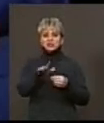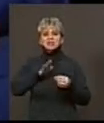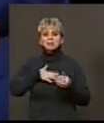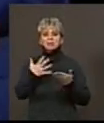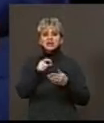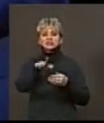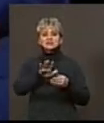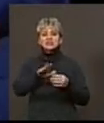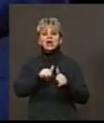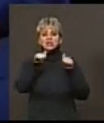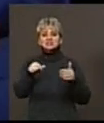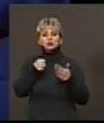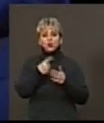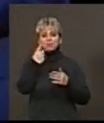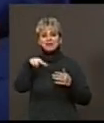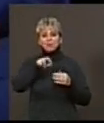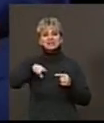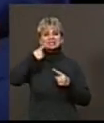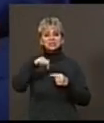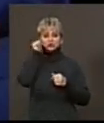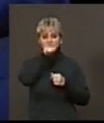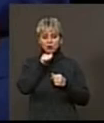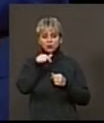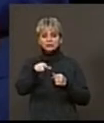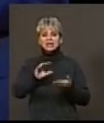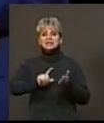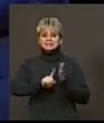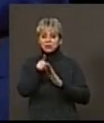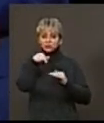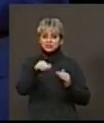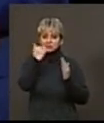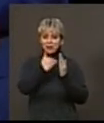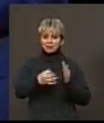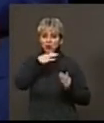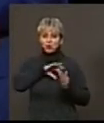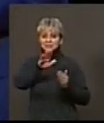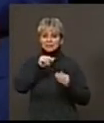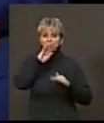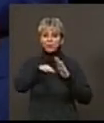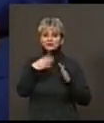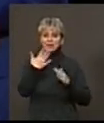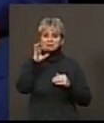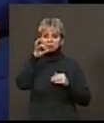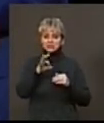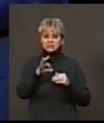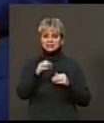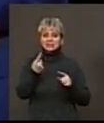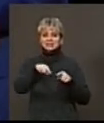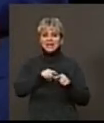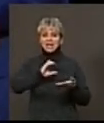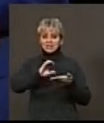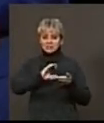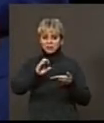обручаем Минэкономразвития до 1 марта следующего года запустить программу льготных займов под 5% для